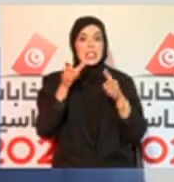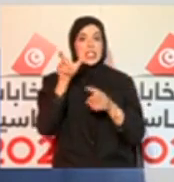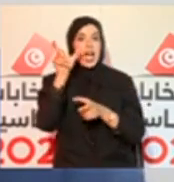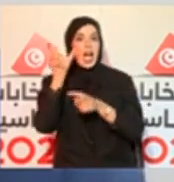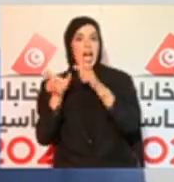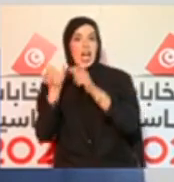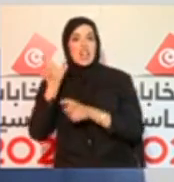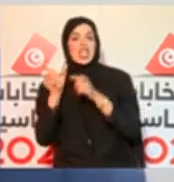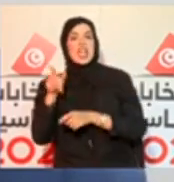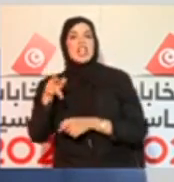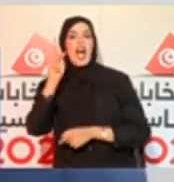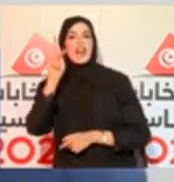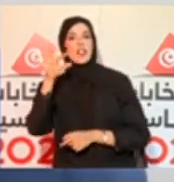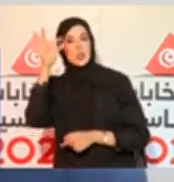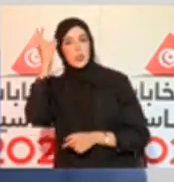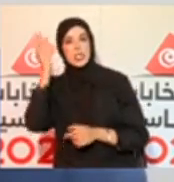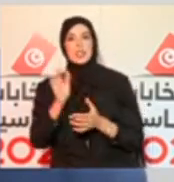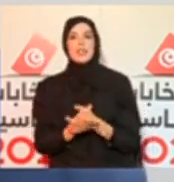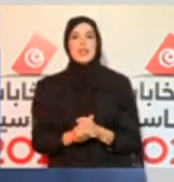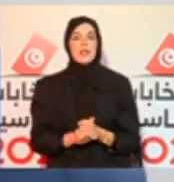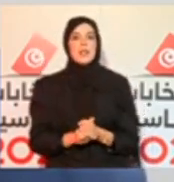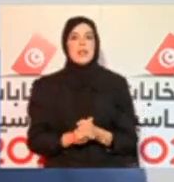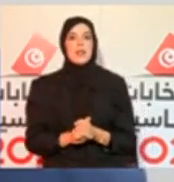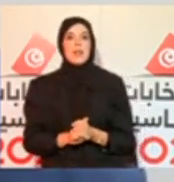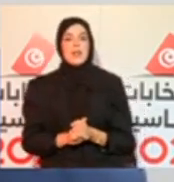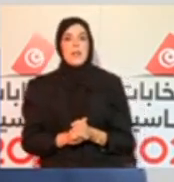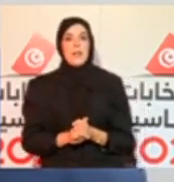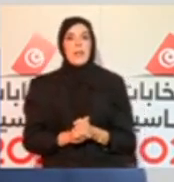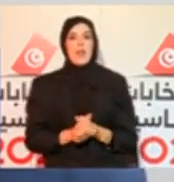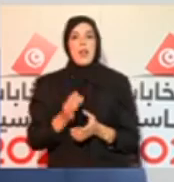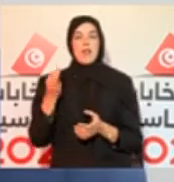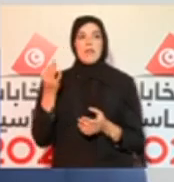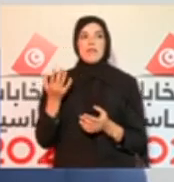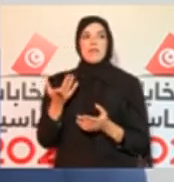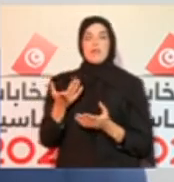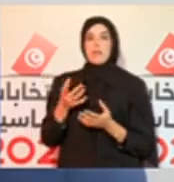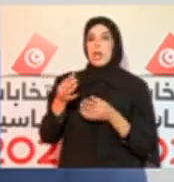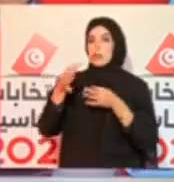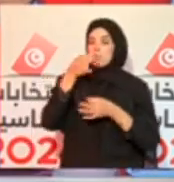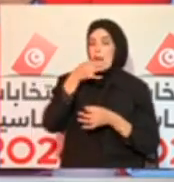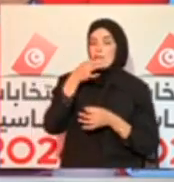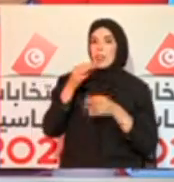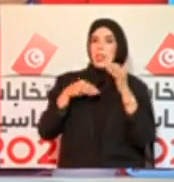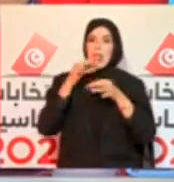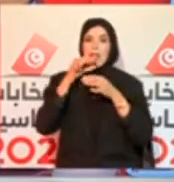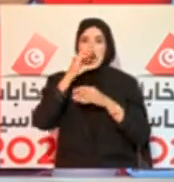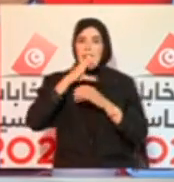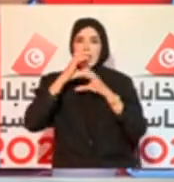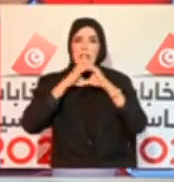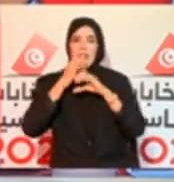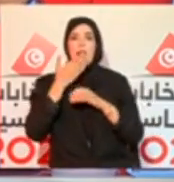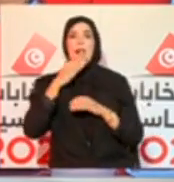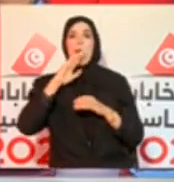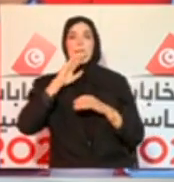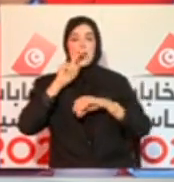متاع التونسين وبالنسبه للخروقات احنا تحدثنا اليوم انه والحمد لله الى